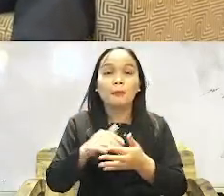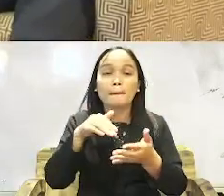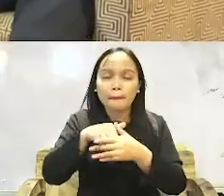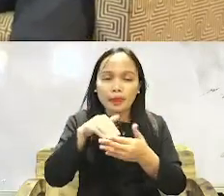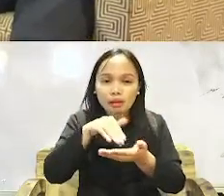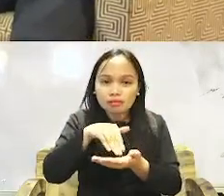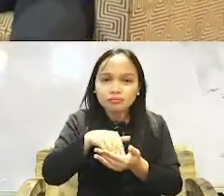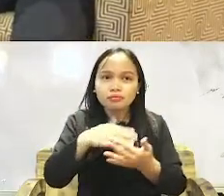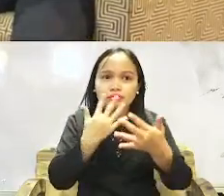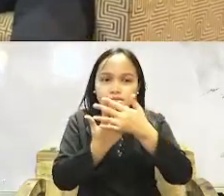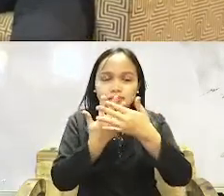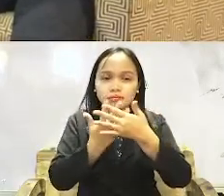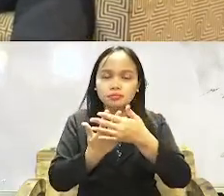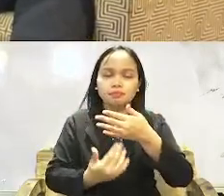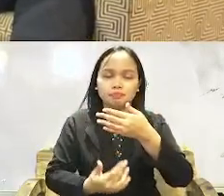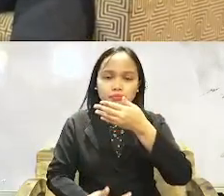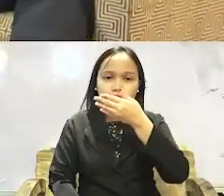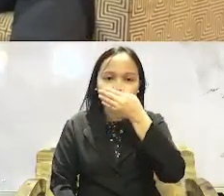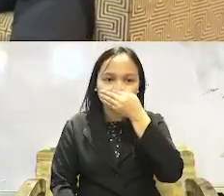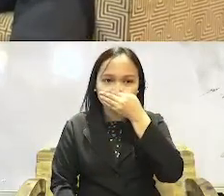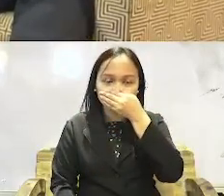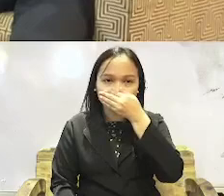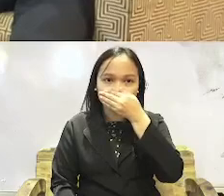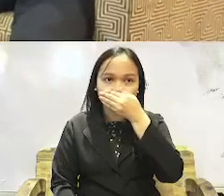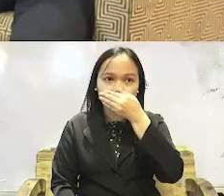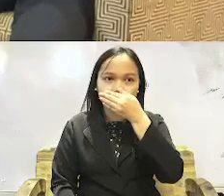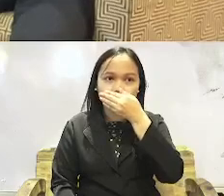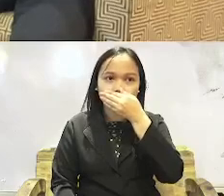Oh. Di ba? Pero paglalabas ng kulungan,